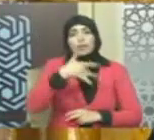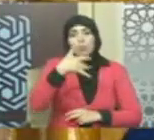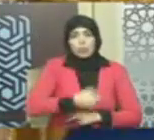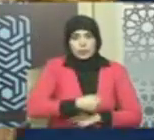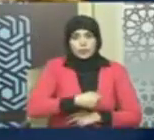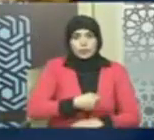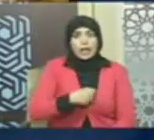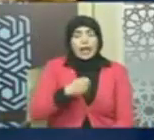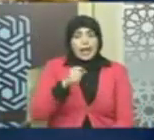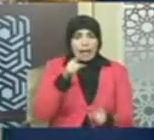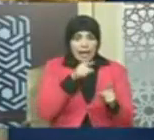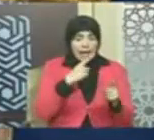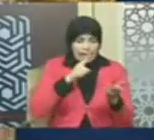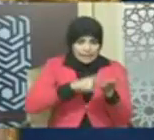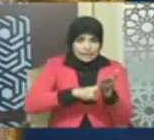الشجرة.